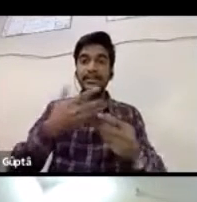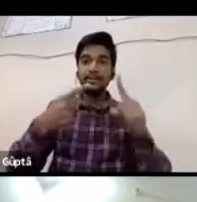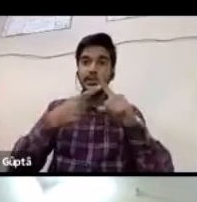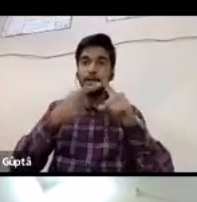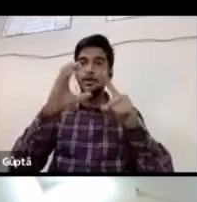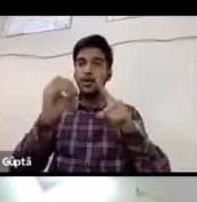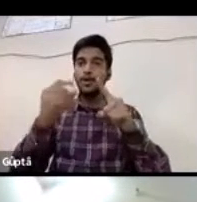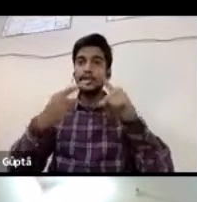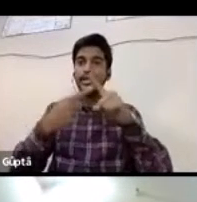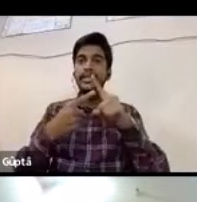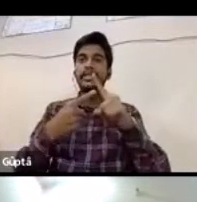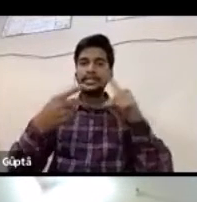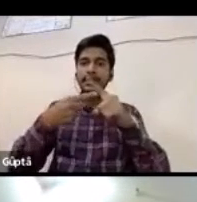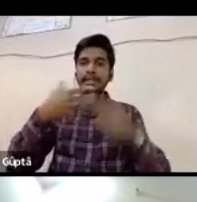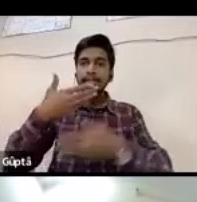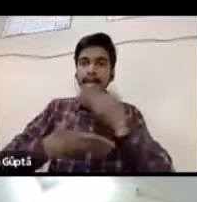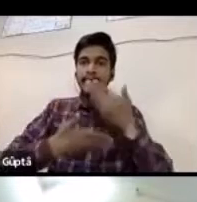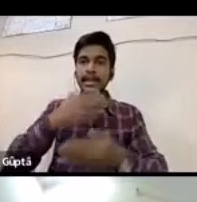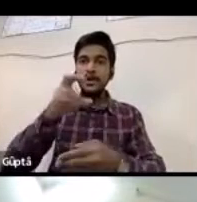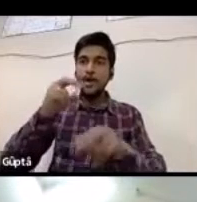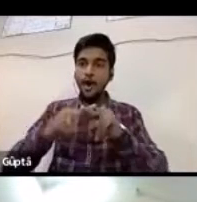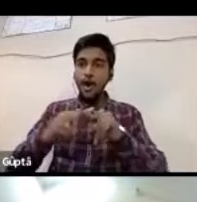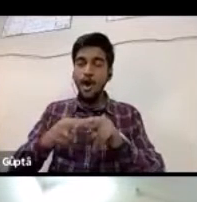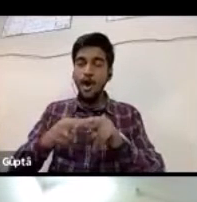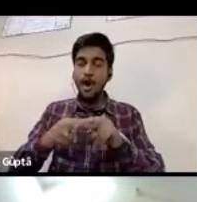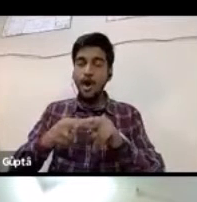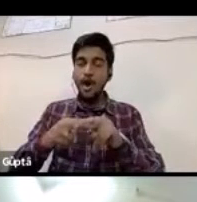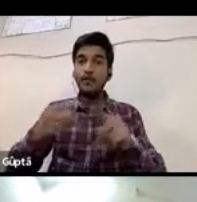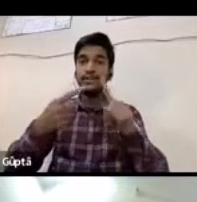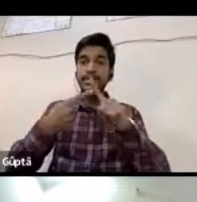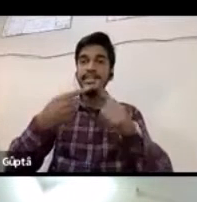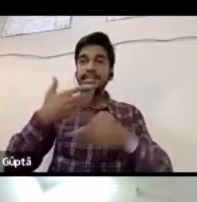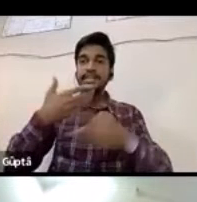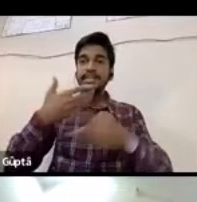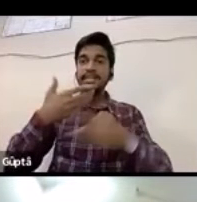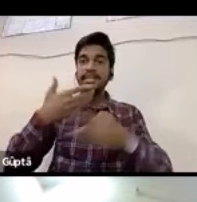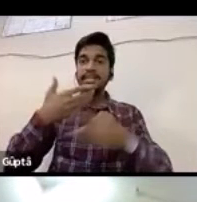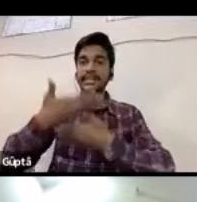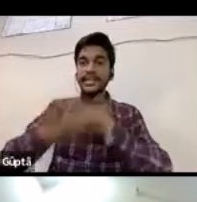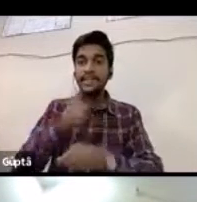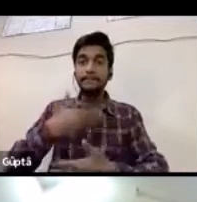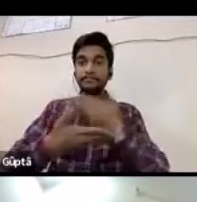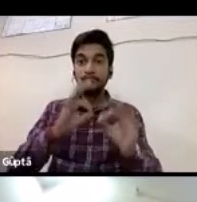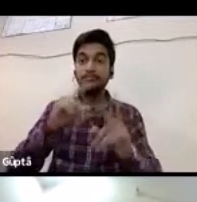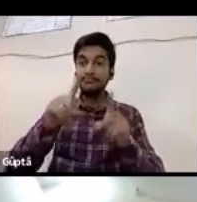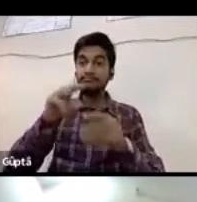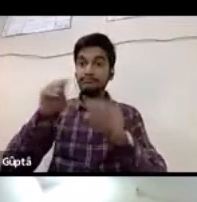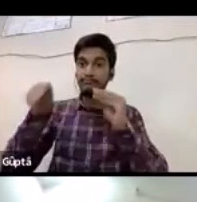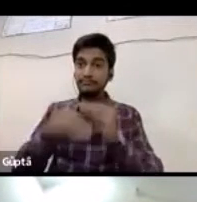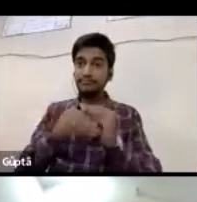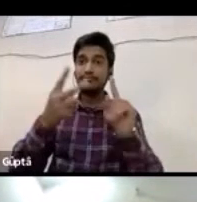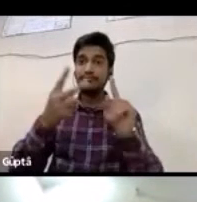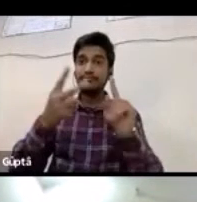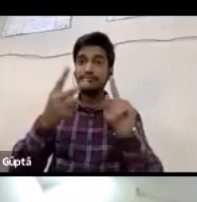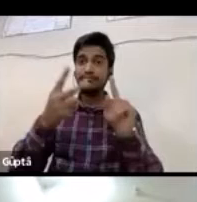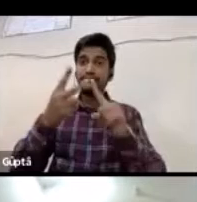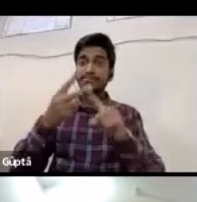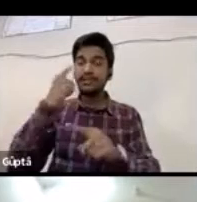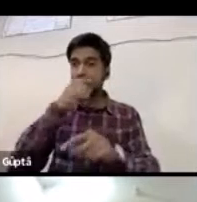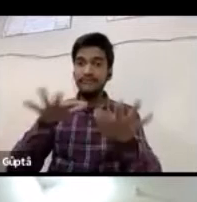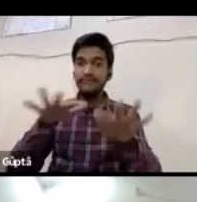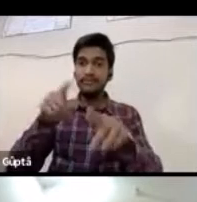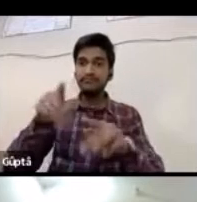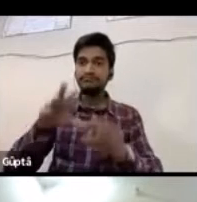ट्रेनर्स. और अभी मैं एट प्रेजेंट भी नेशनल एसोसिएशन ऑफ ब्लाइंड के साथ एज अ कंसल्टेंट काम कर रही हूँ